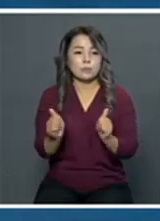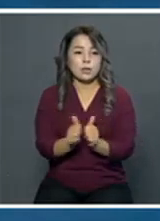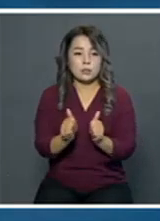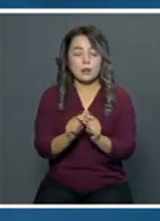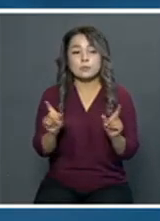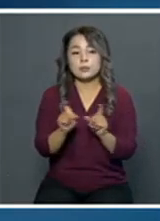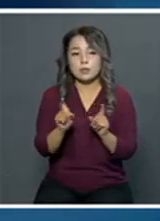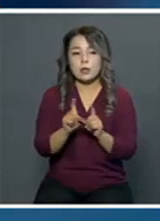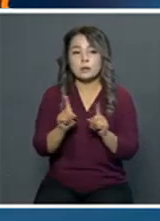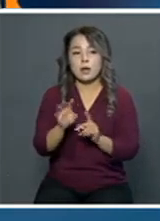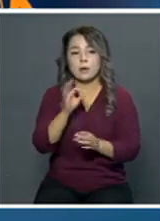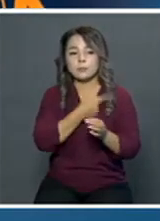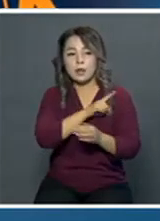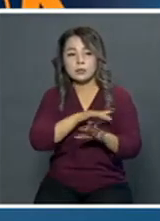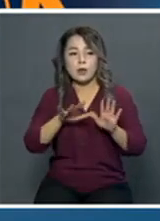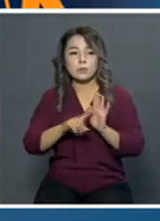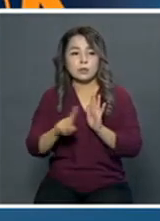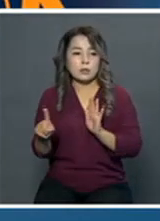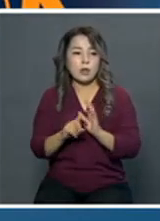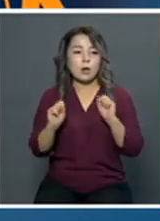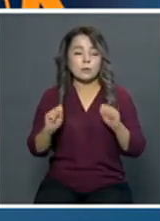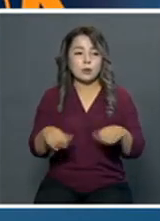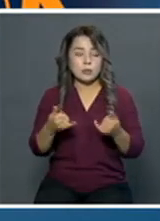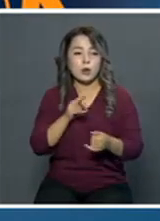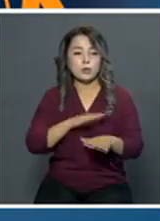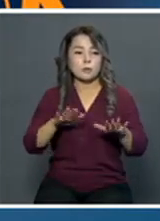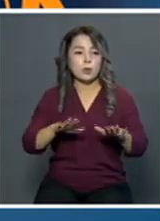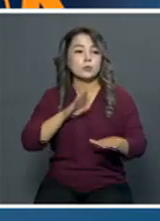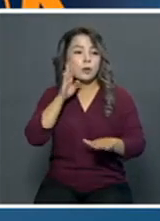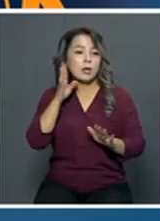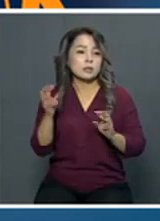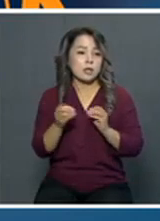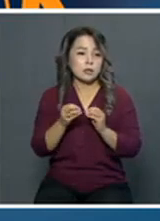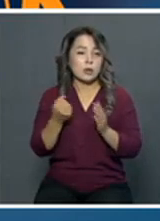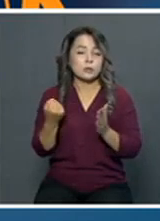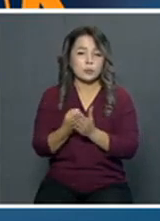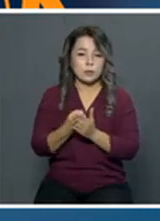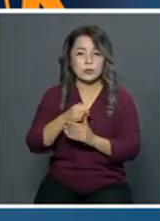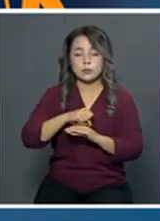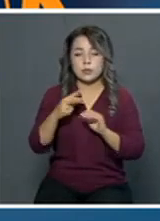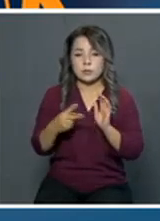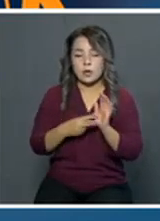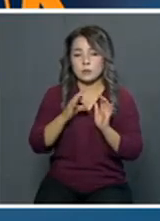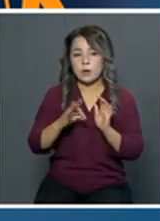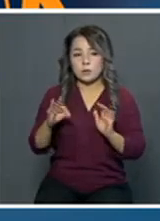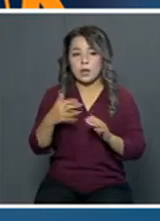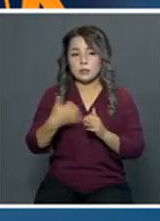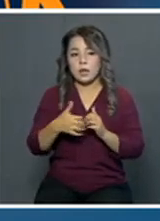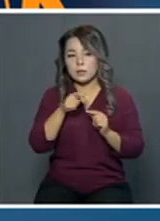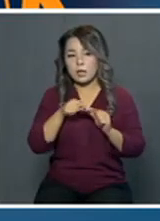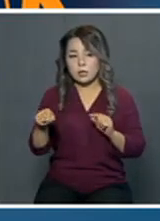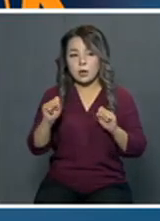мен дәріханаларға барып келуге болады. Алайда олардың жұмыс уақыты таңғы 10 мен кешкі 17:00 аралығында ғана рұқсат